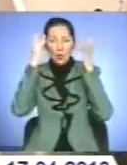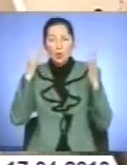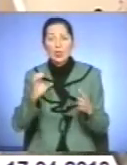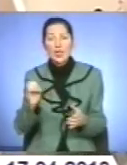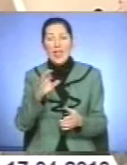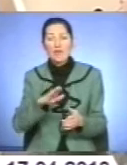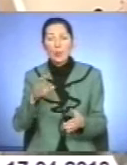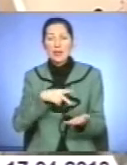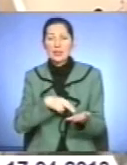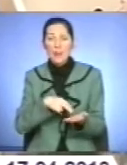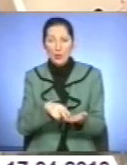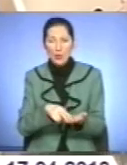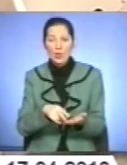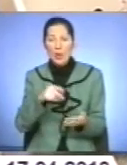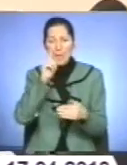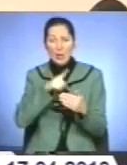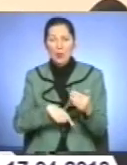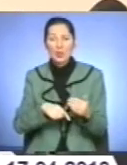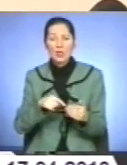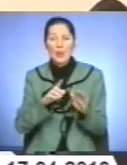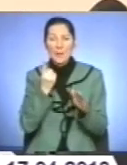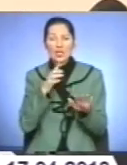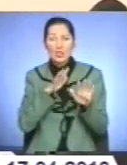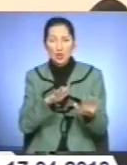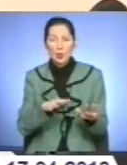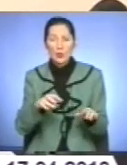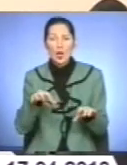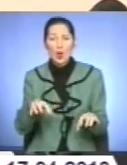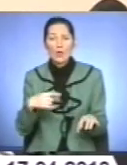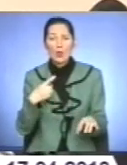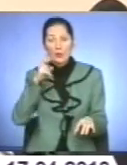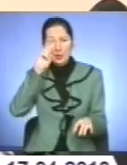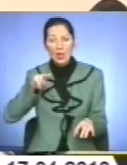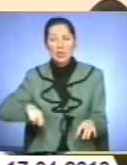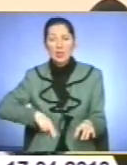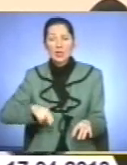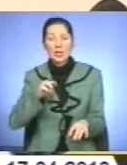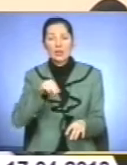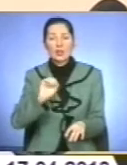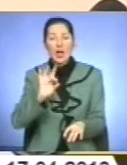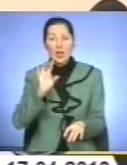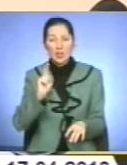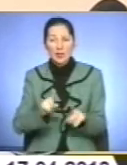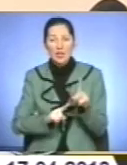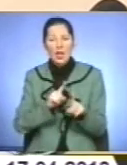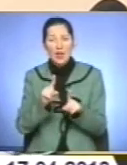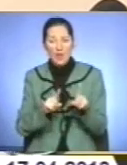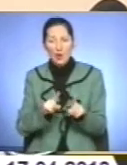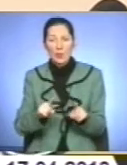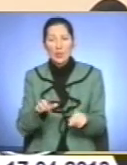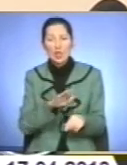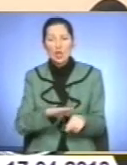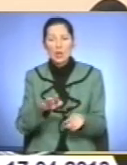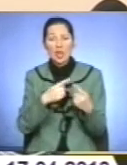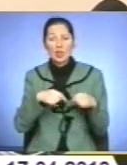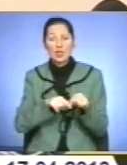голови обласної ради Сергій Тарашевський. Реформування системи місцевого самоврядування та територіальної організації влади в Україні